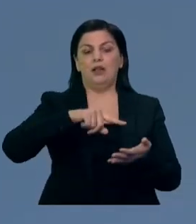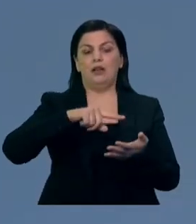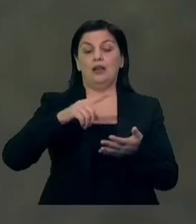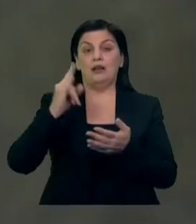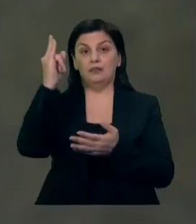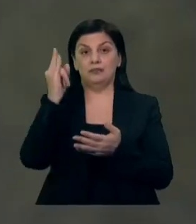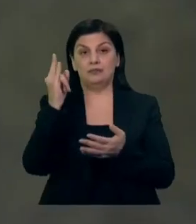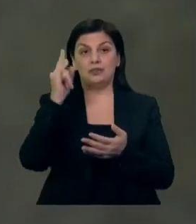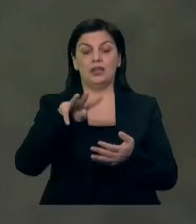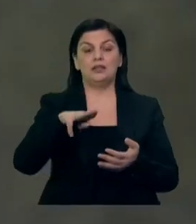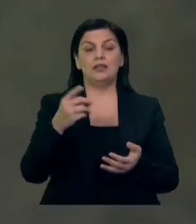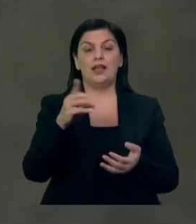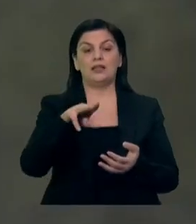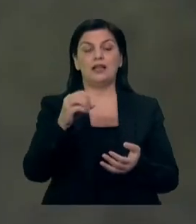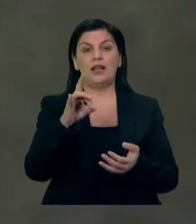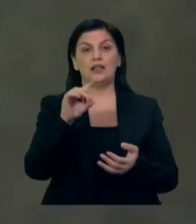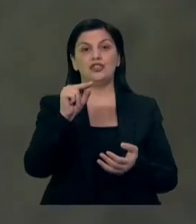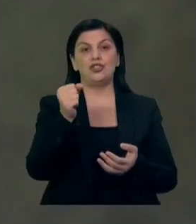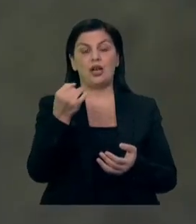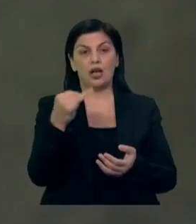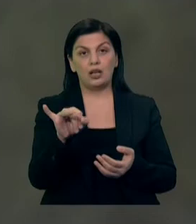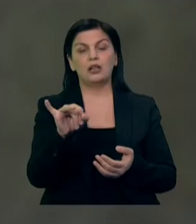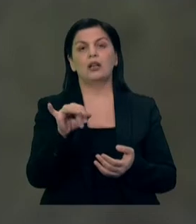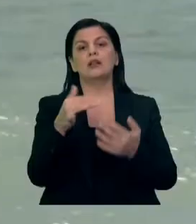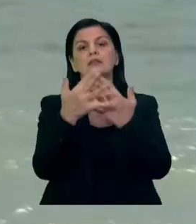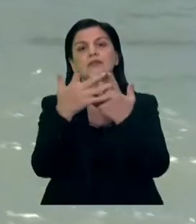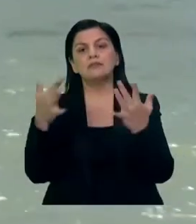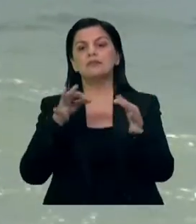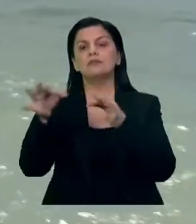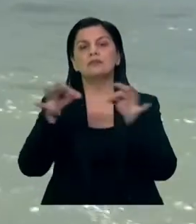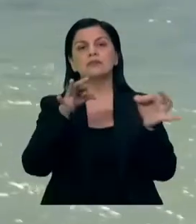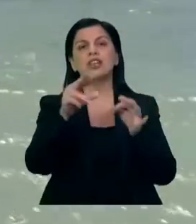yerləşəcək, digərləri isə Xançı çay, Qarqar çay, Elif çay, Köndələn çay,